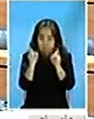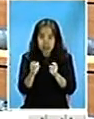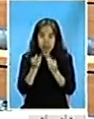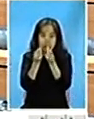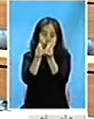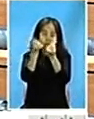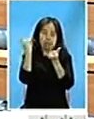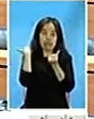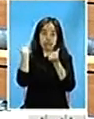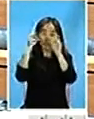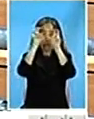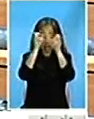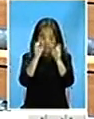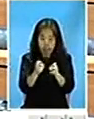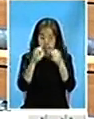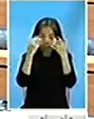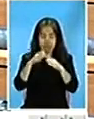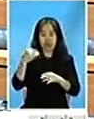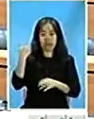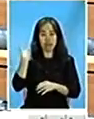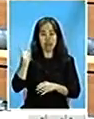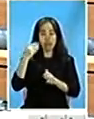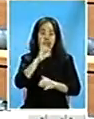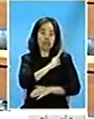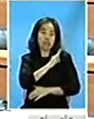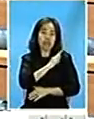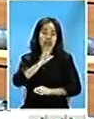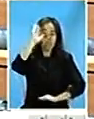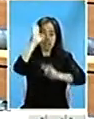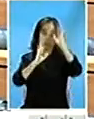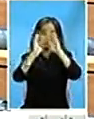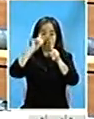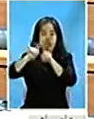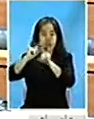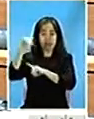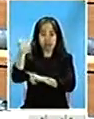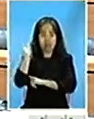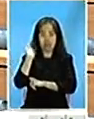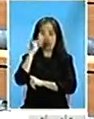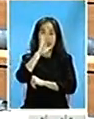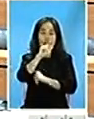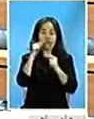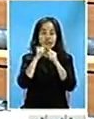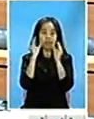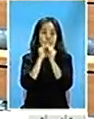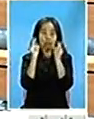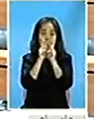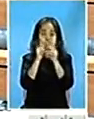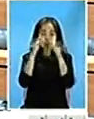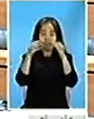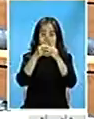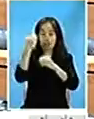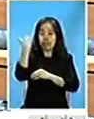ในแต่ละวงเล็บย่อยก็จะมีสมาชิกสงวนความเห็นเอาไว้นะครับในเรื่องของกรรมธิการและก็สมาชิกก็สงวนคำแปรยติเอา